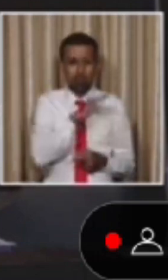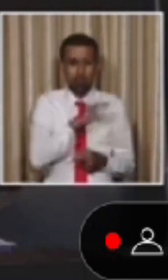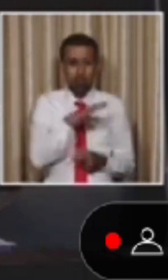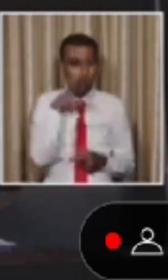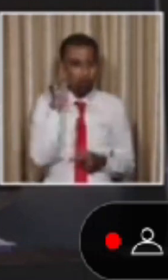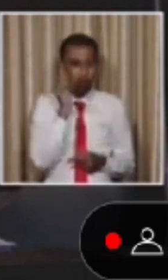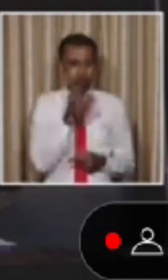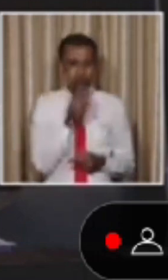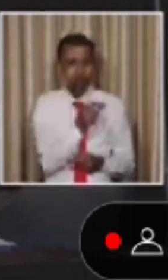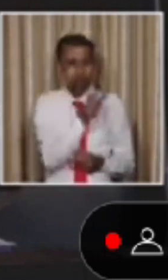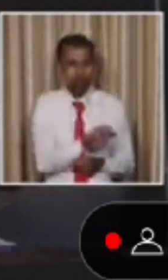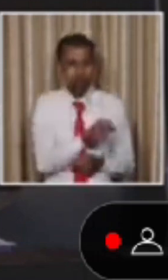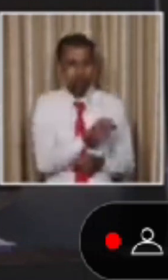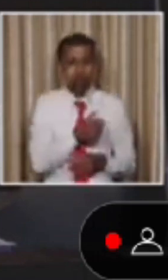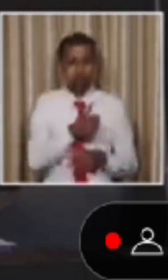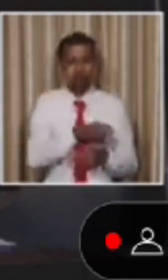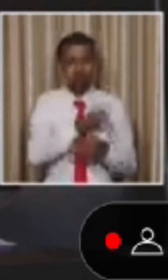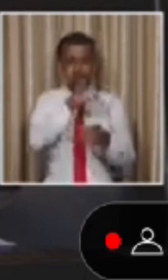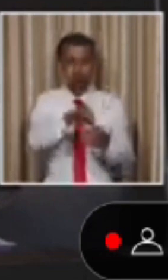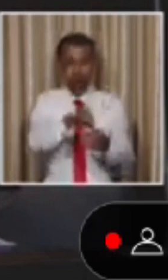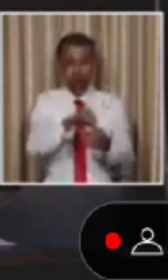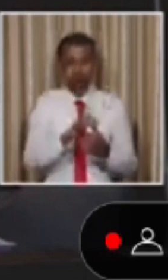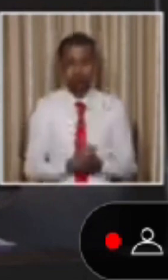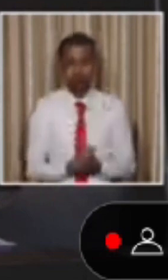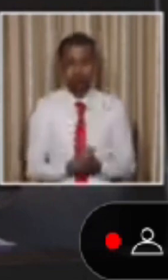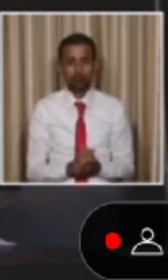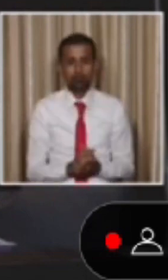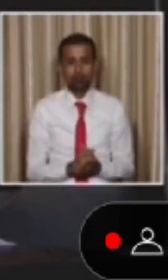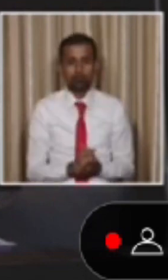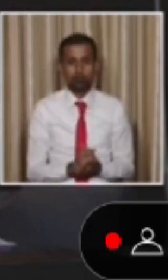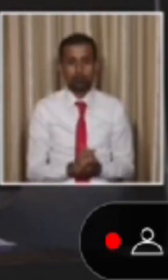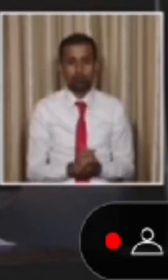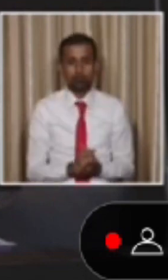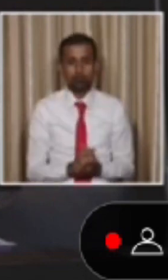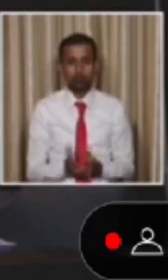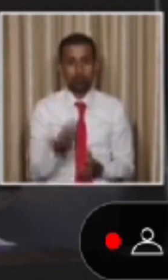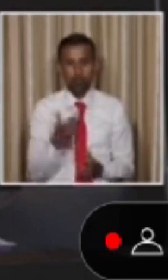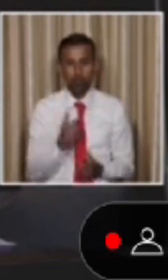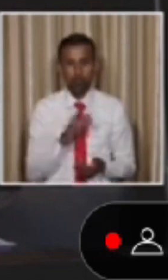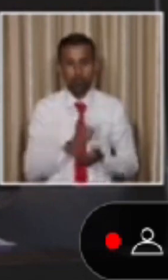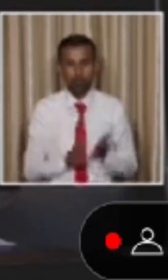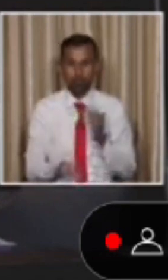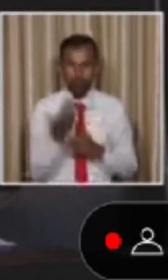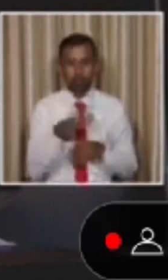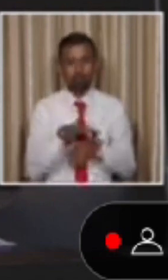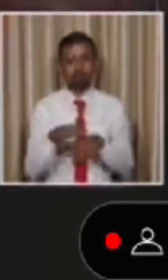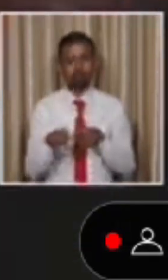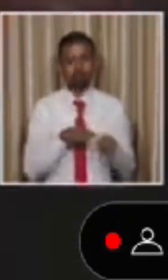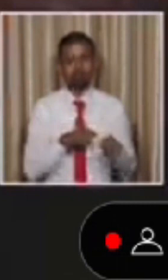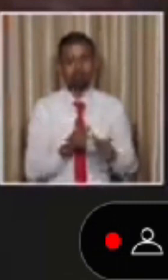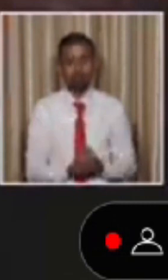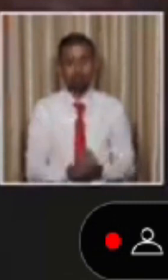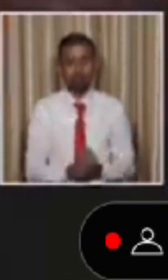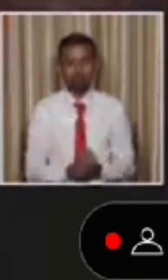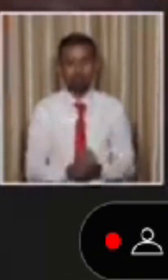පුළුවන් පුද්ගලෙක් සභාවට පත් කරන්න මම ඒ නිසා කියනවා යනවා නම් අනේ මං අරන් යන තරකට යන්න රත්තරන් කියලා. හොඳයි බොහොමස්.